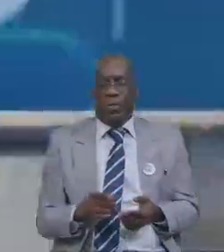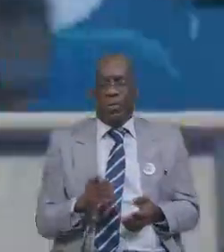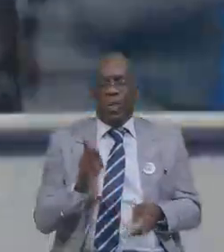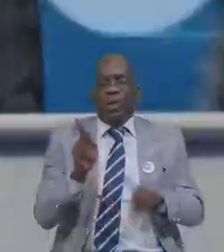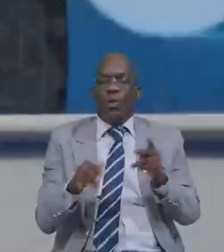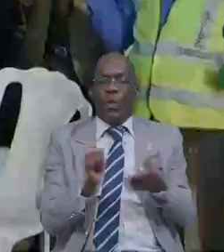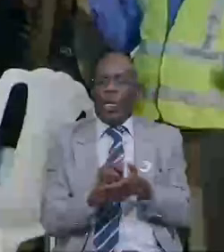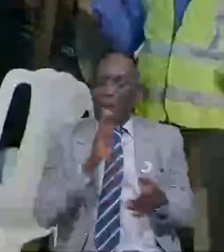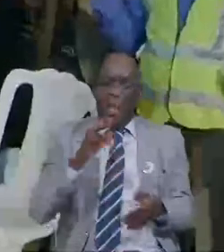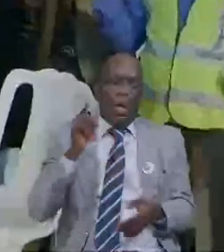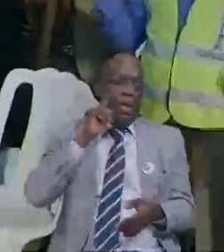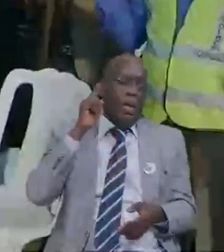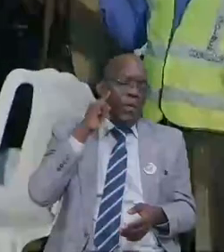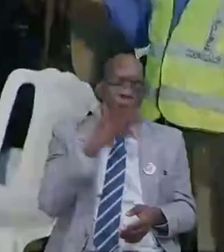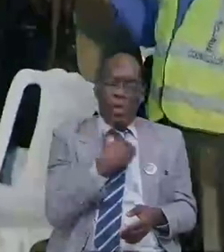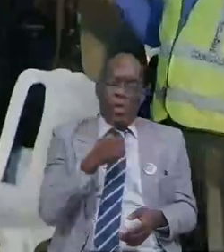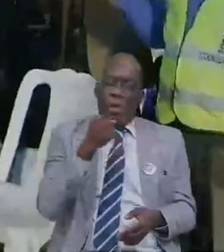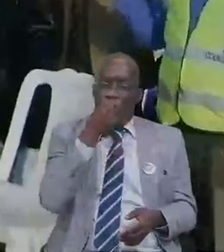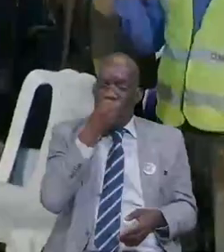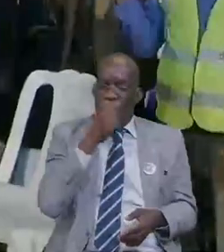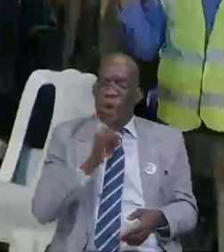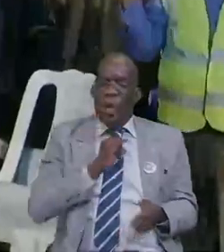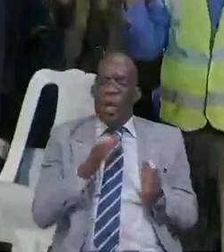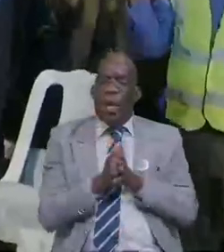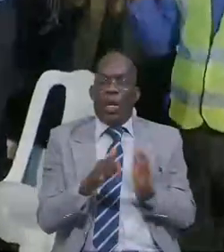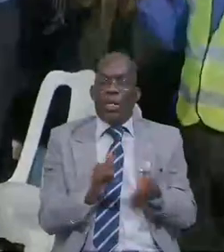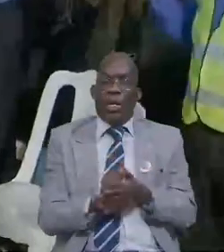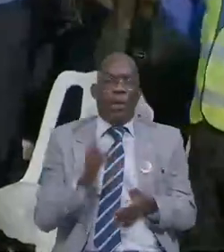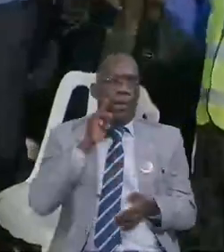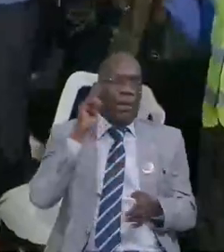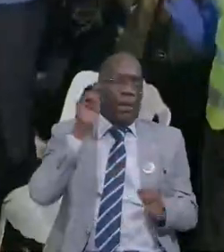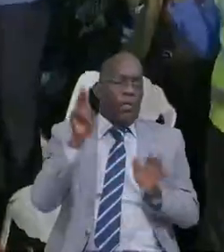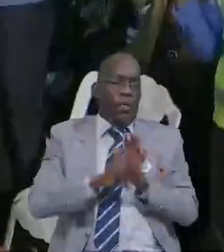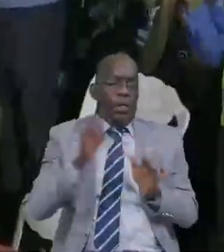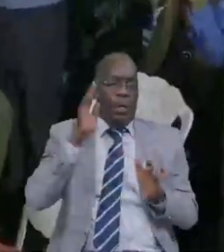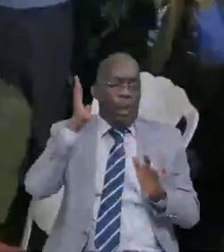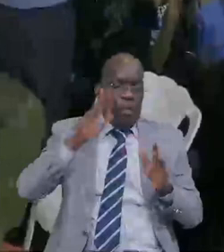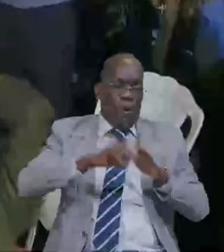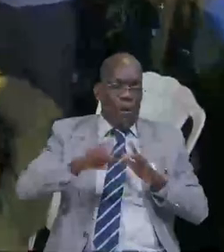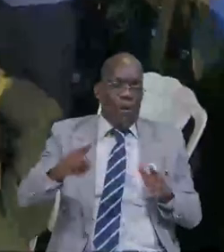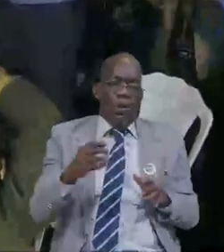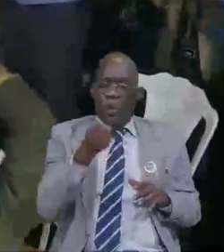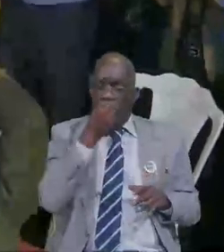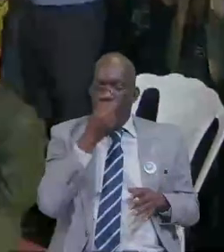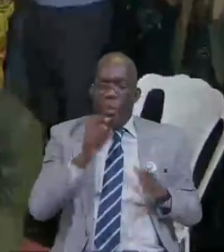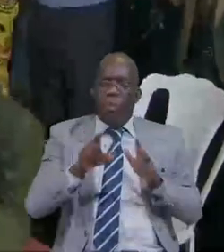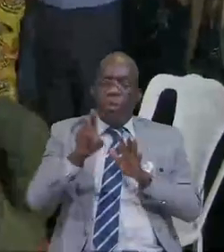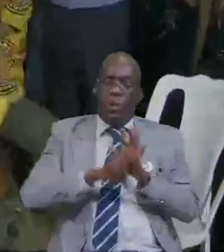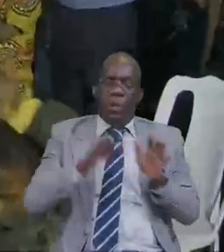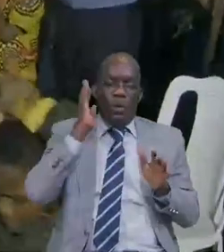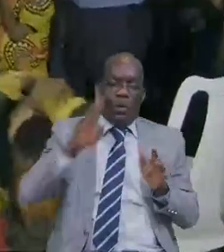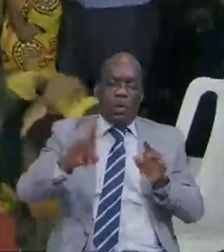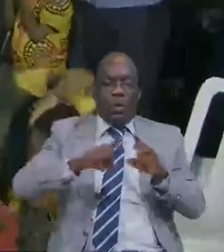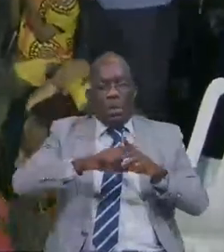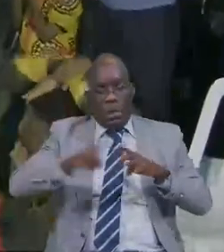Ceux qui sont sourds et muets, je demande Seigneur que la surdité disparaisse, que le mutisme disparaisse,